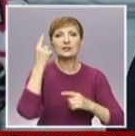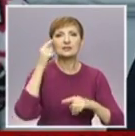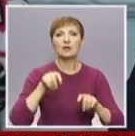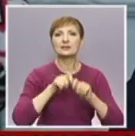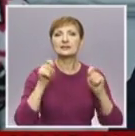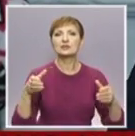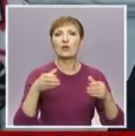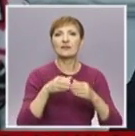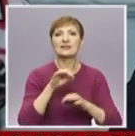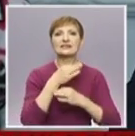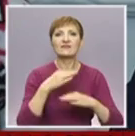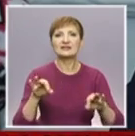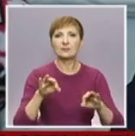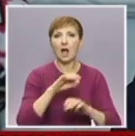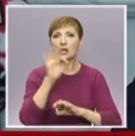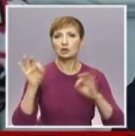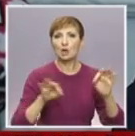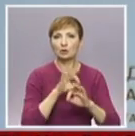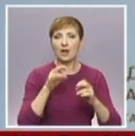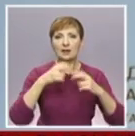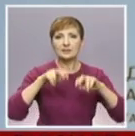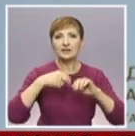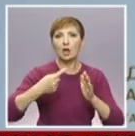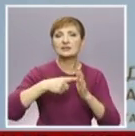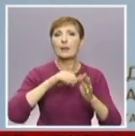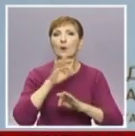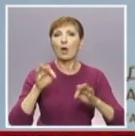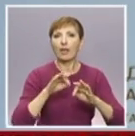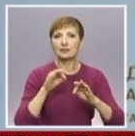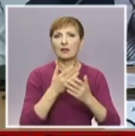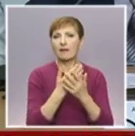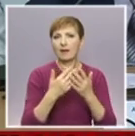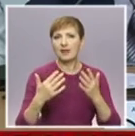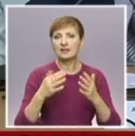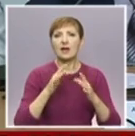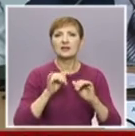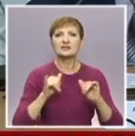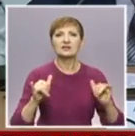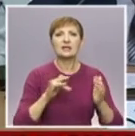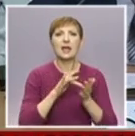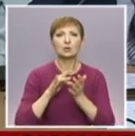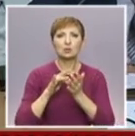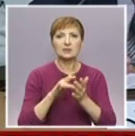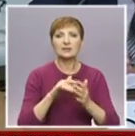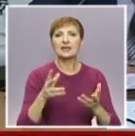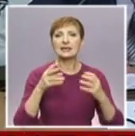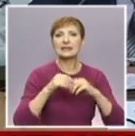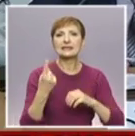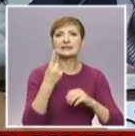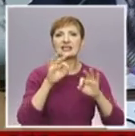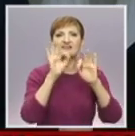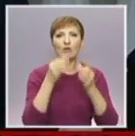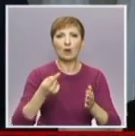совета независимых архитекторов для рассмотрения городских проектов, мини-парка «Яблонь», развития экотуризма и разработки единой символики города.